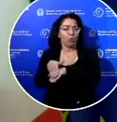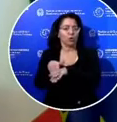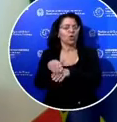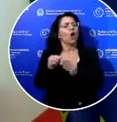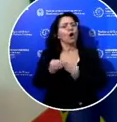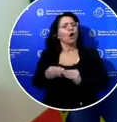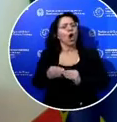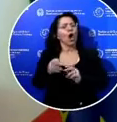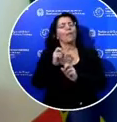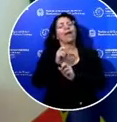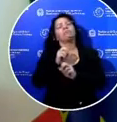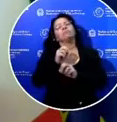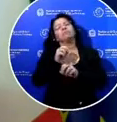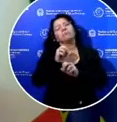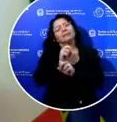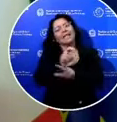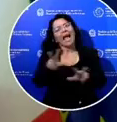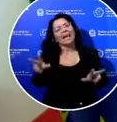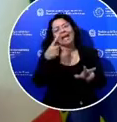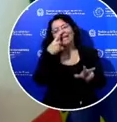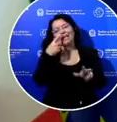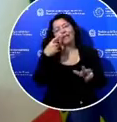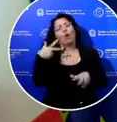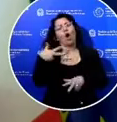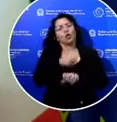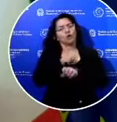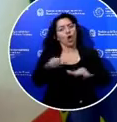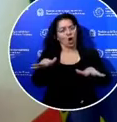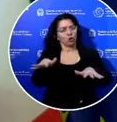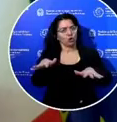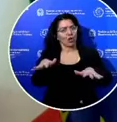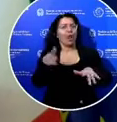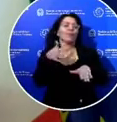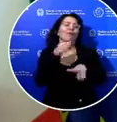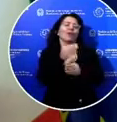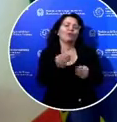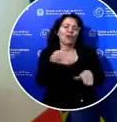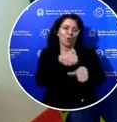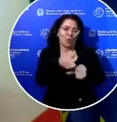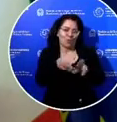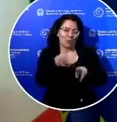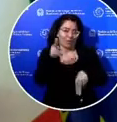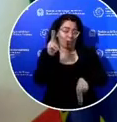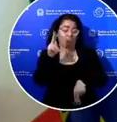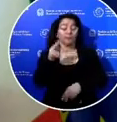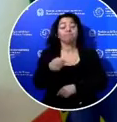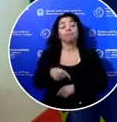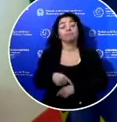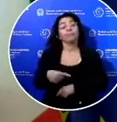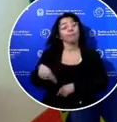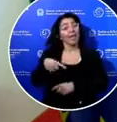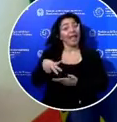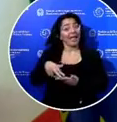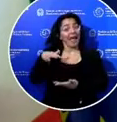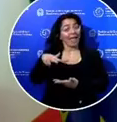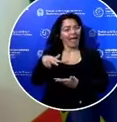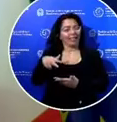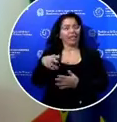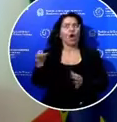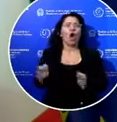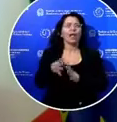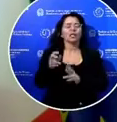più comuni che usano i ragazzi, i canali social. Bene, questa autorità garante per l'infanzia e l'adolescenza, in occasione del